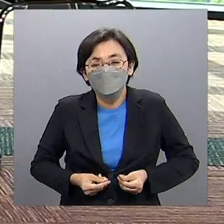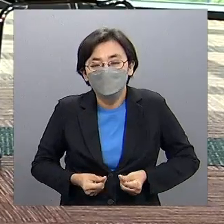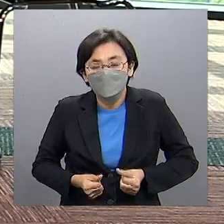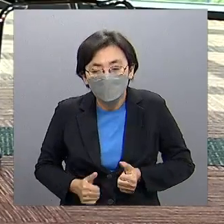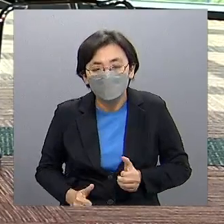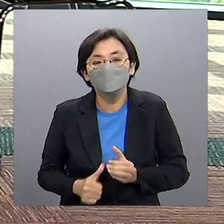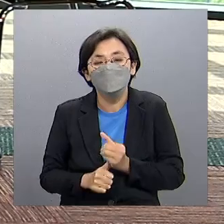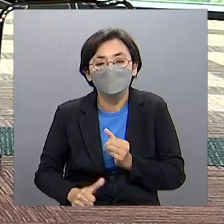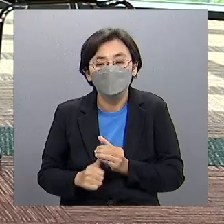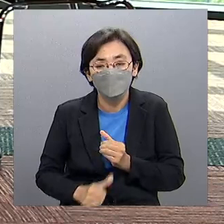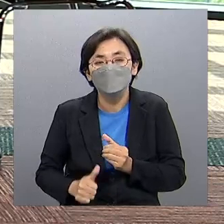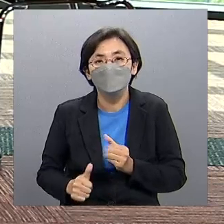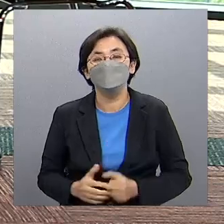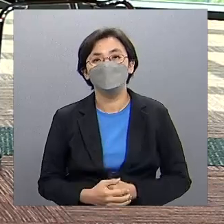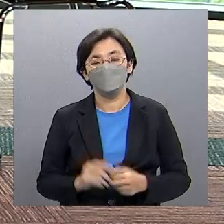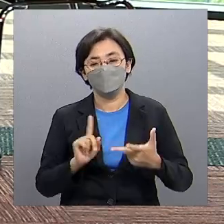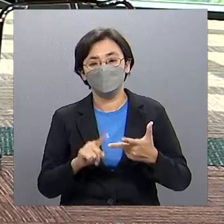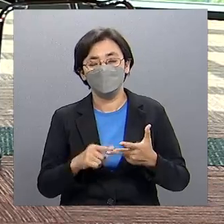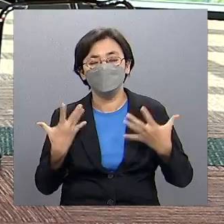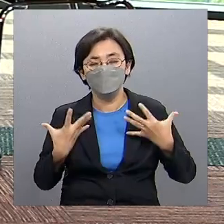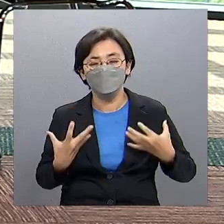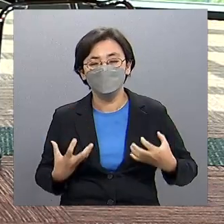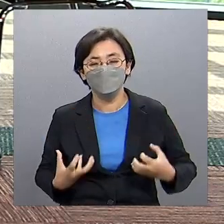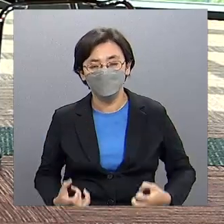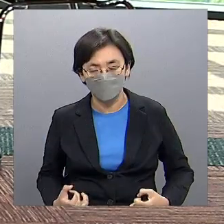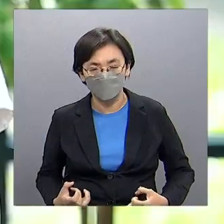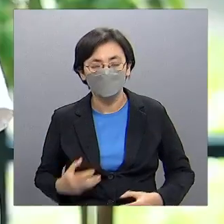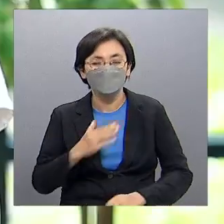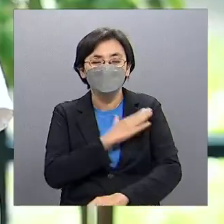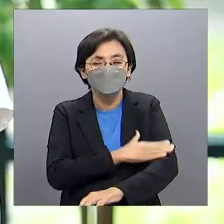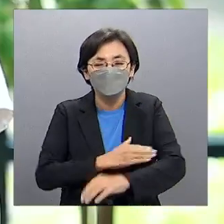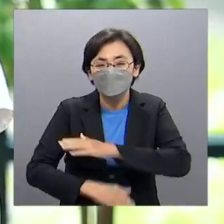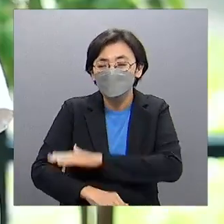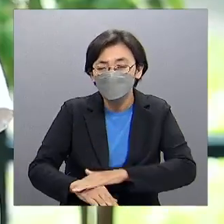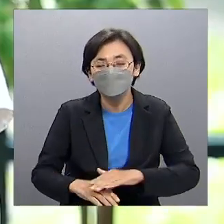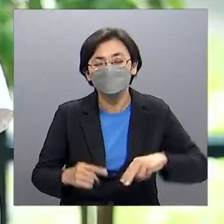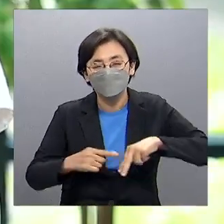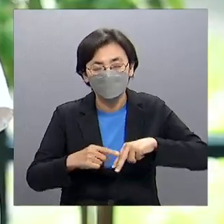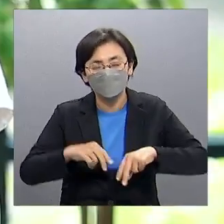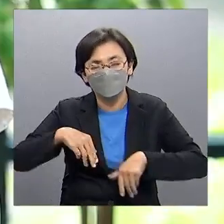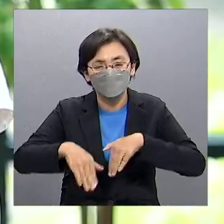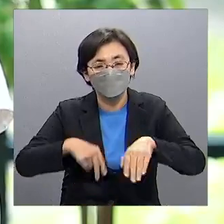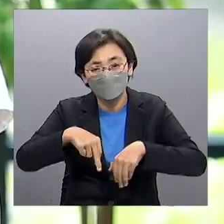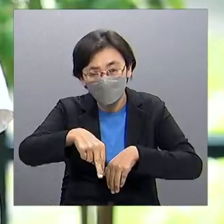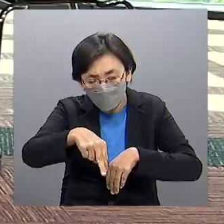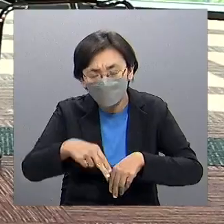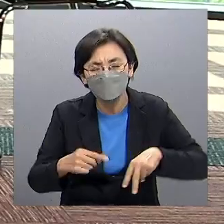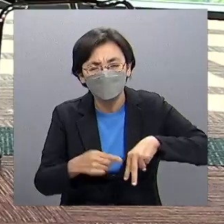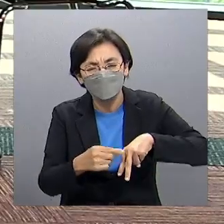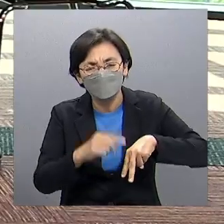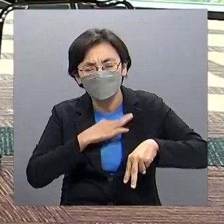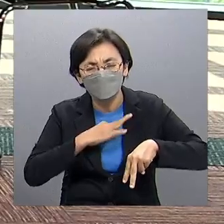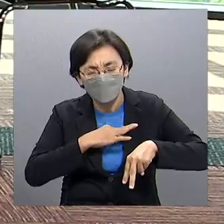ะมีเรื่องนึงก็คือปวดเมื่อยร่างกายเนี่ยมีอาการเข่าลั่นศอกลั่นก็คือเส้นเอ็นเริ่มตึง